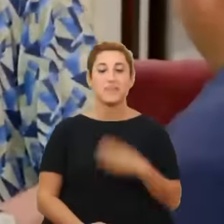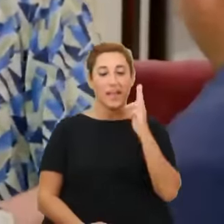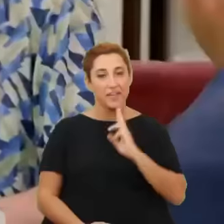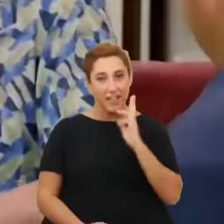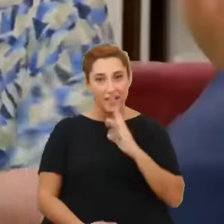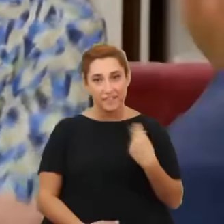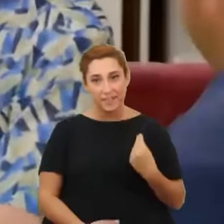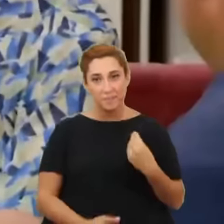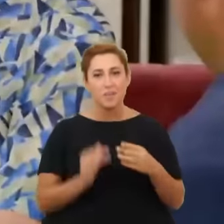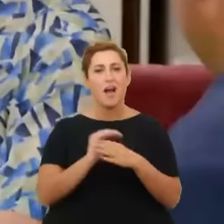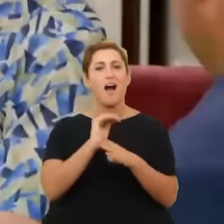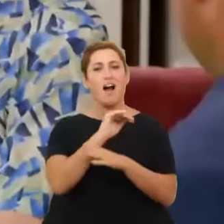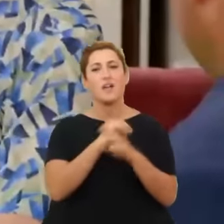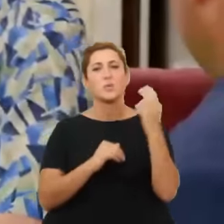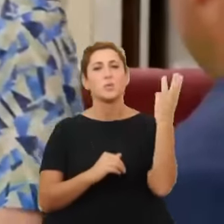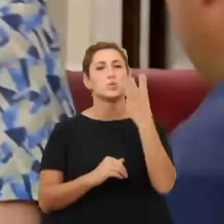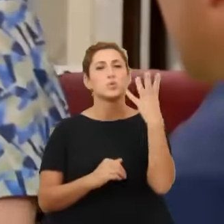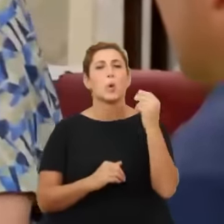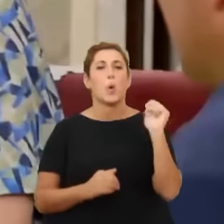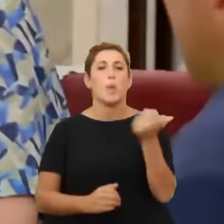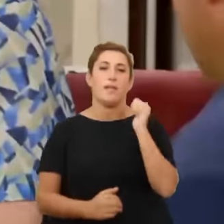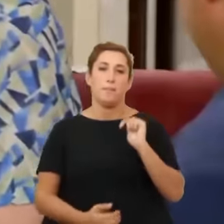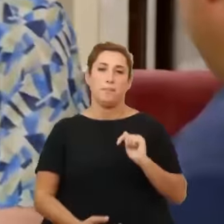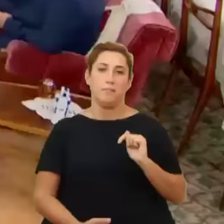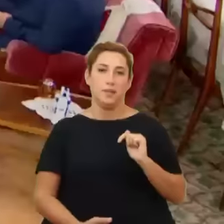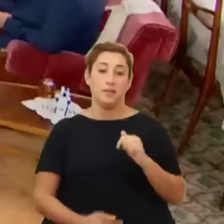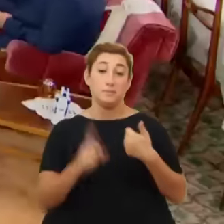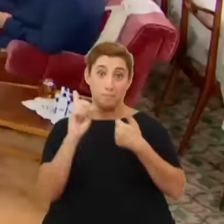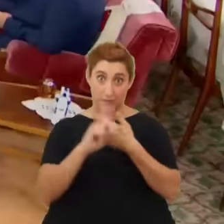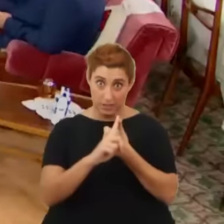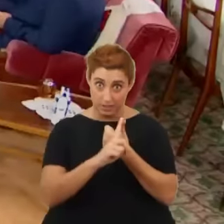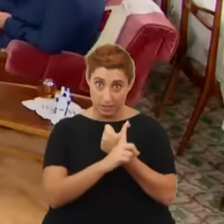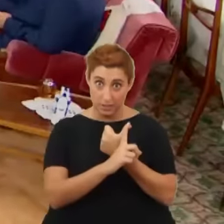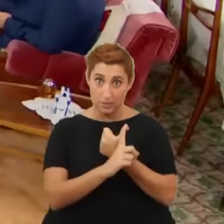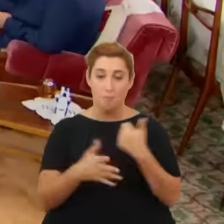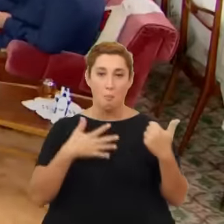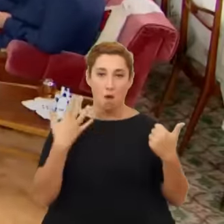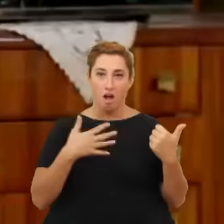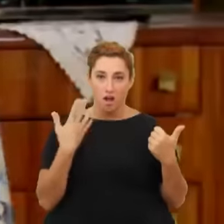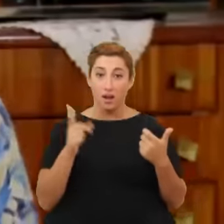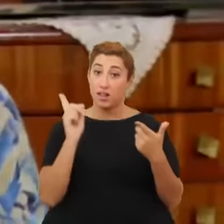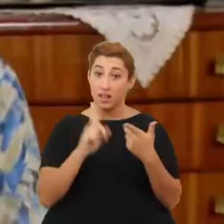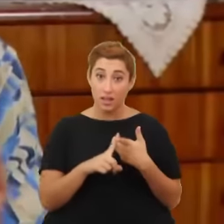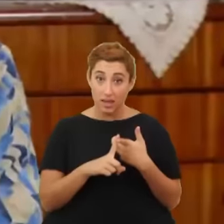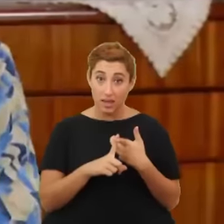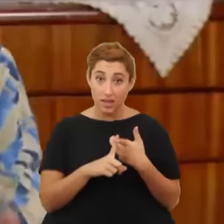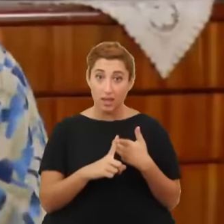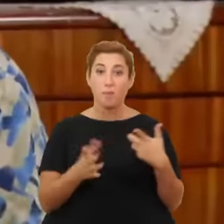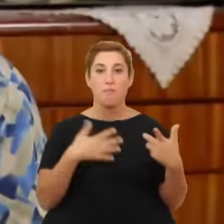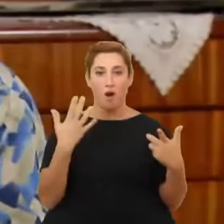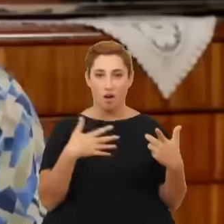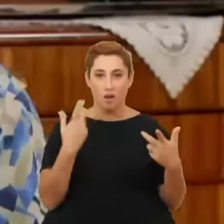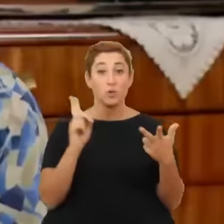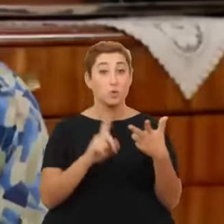Efendim, hayatta üç şey çok önemlidir. Bir, moral. İki,